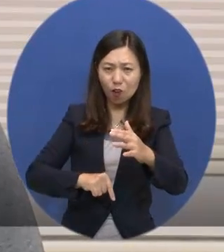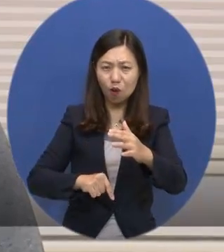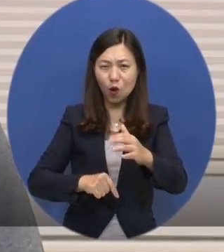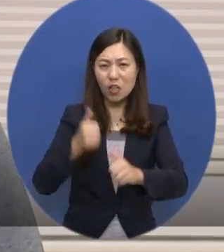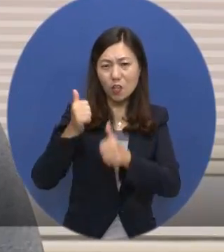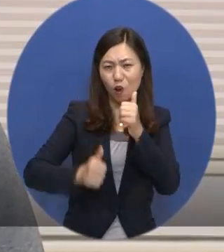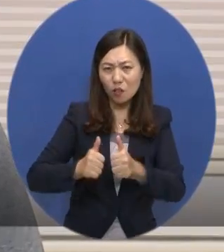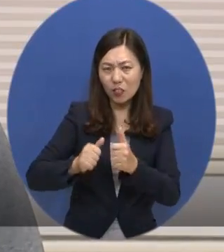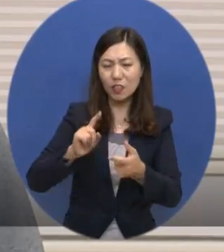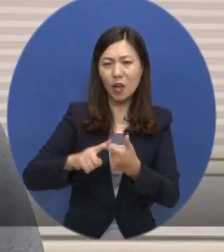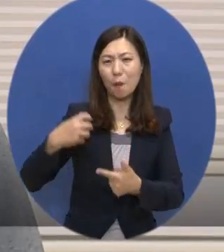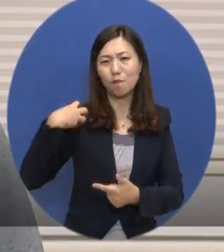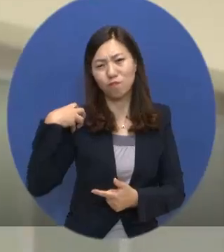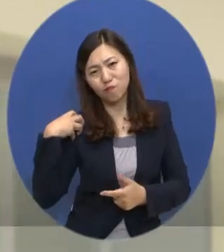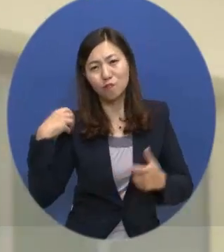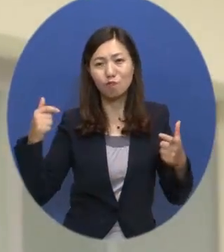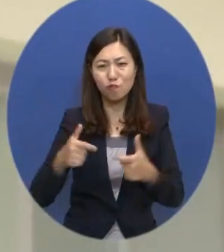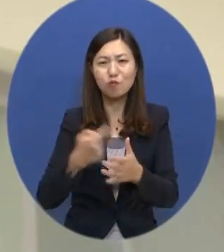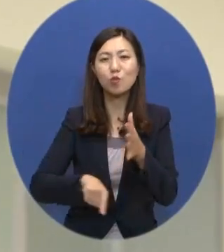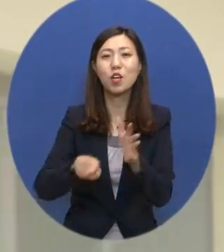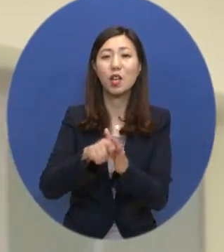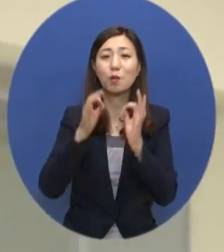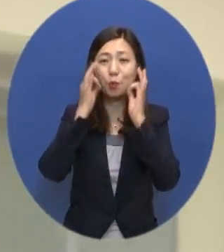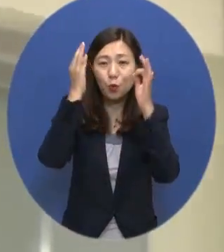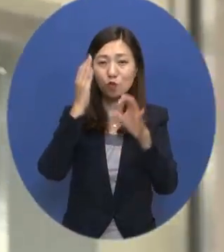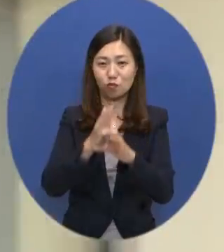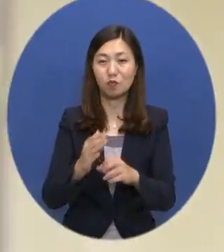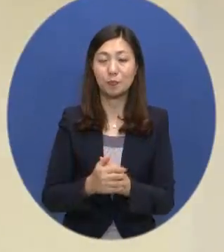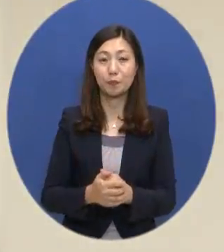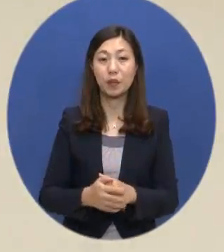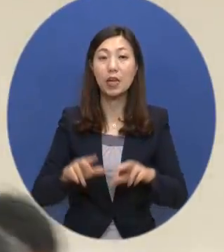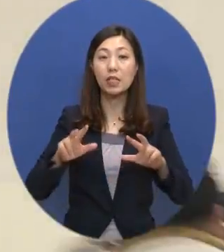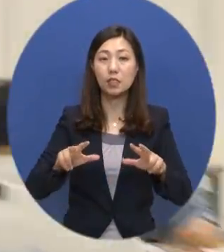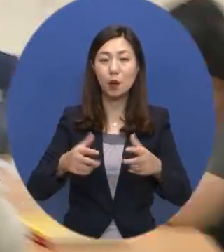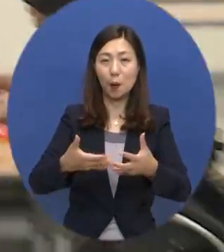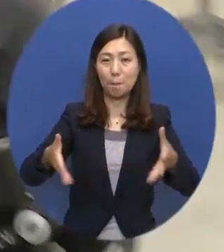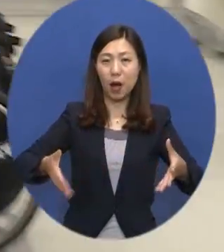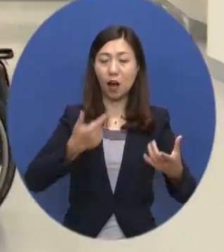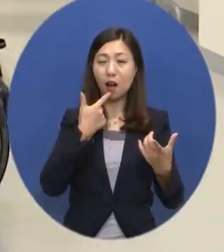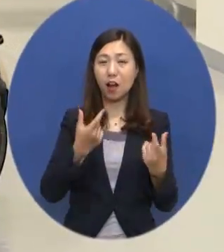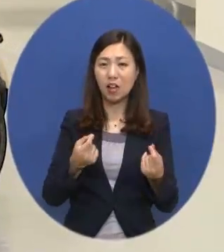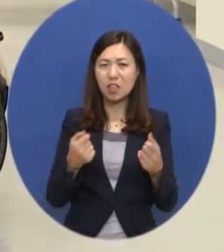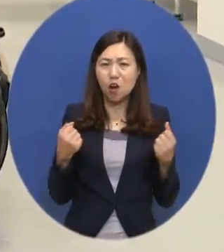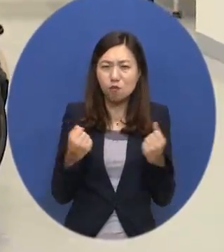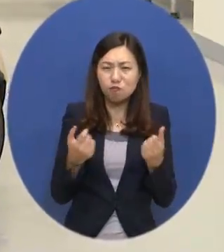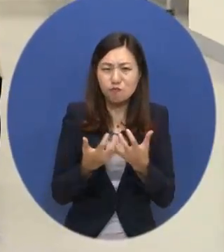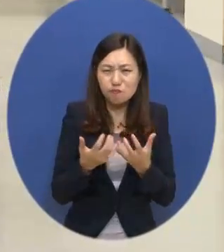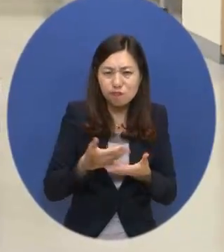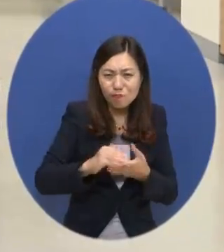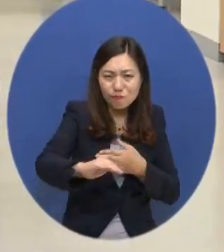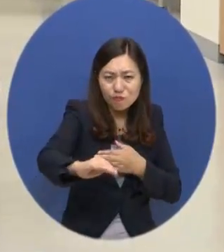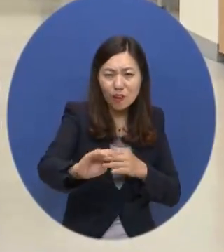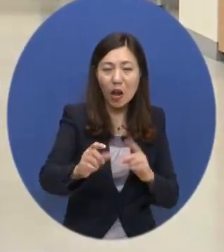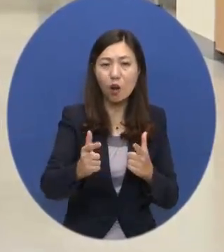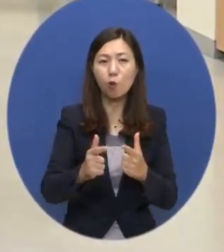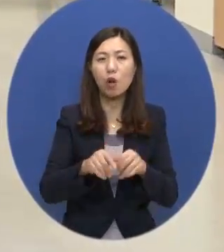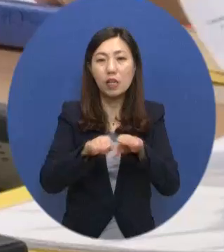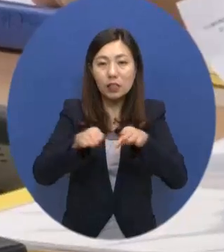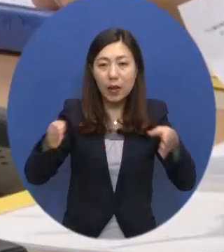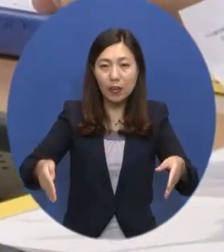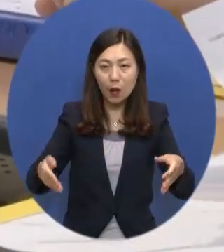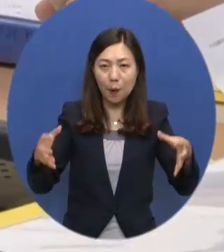부담감을 줄여주려고 하고요. 이제는 방 안처럼 편안한 빙상장이 아닌 책상 앞에 모여 있는